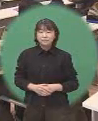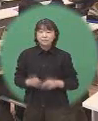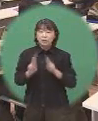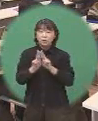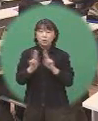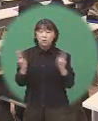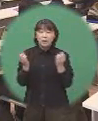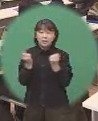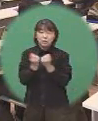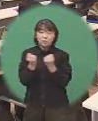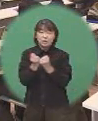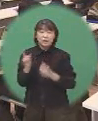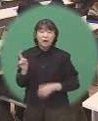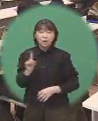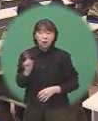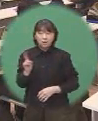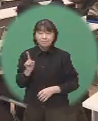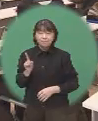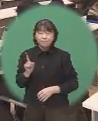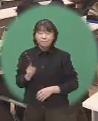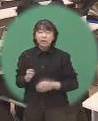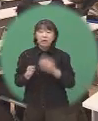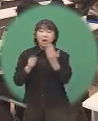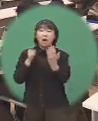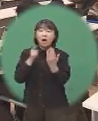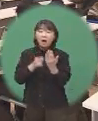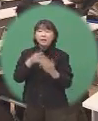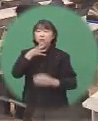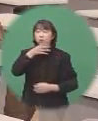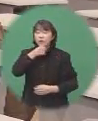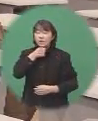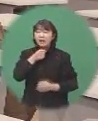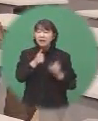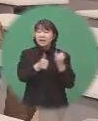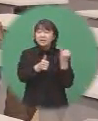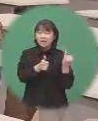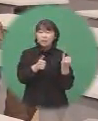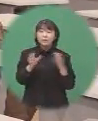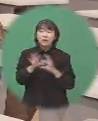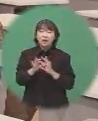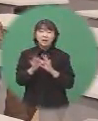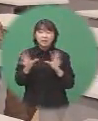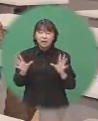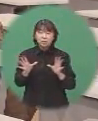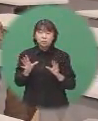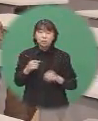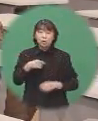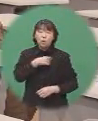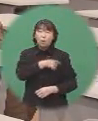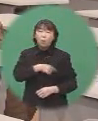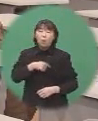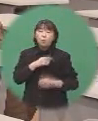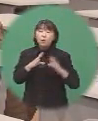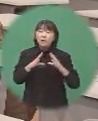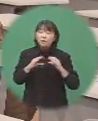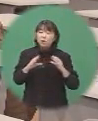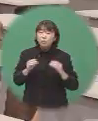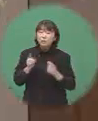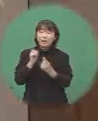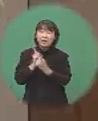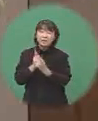ユニバーサルマナーは、相手の年齢や性別などに関係なく思いやりを持って接する行動です